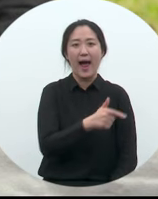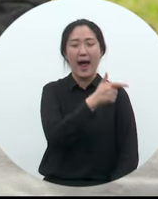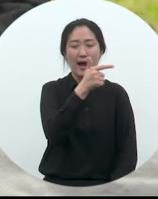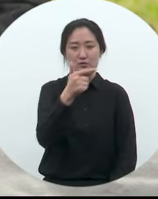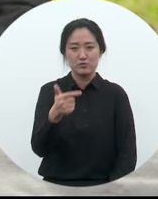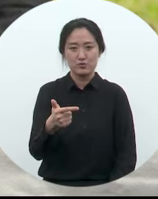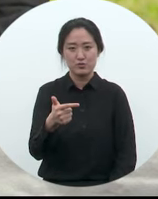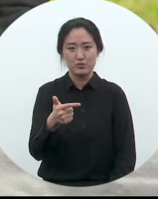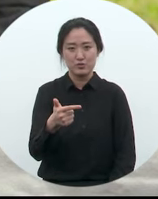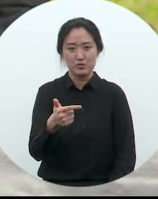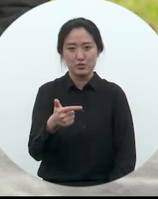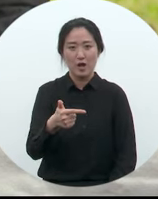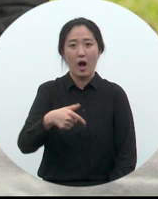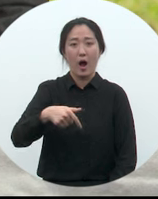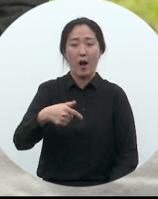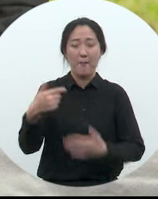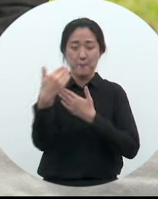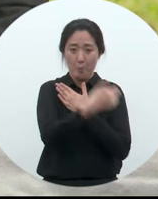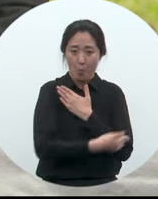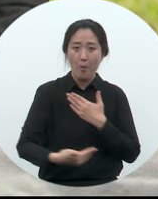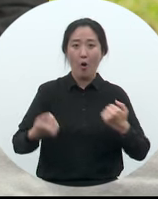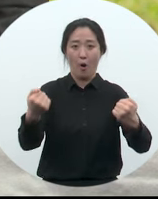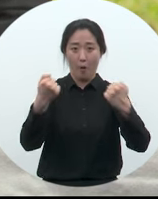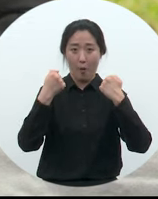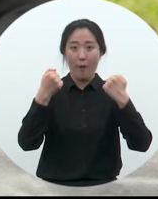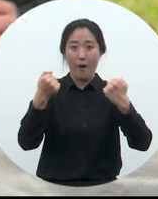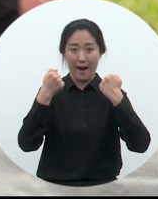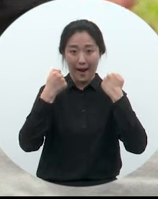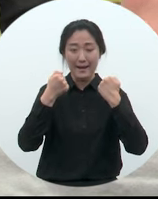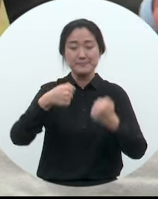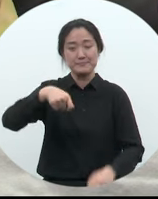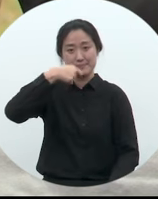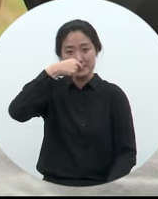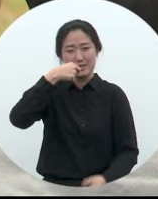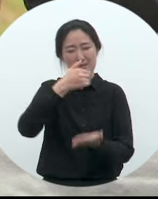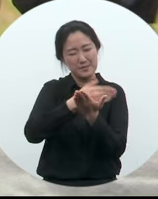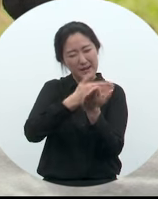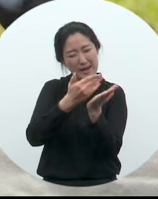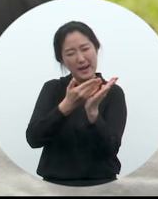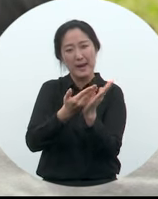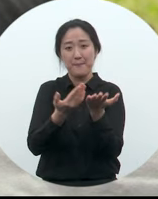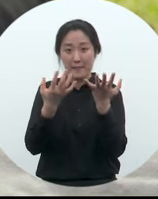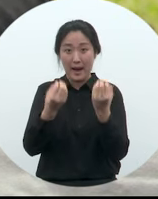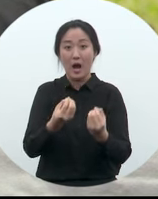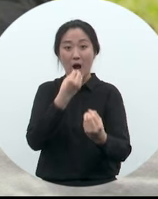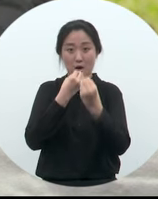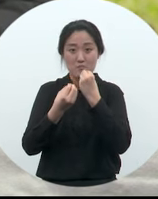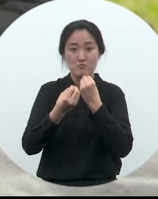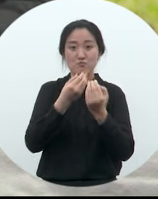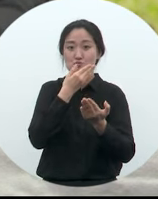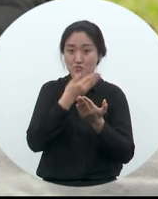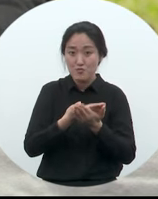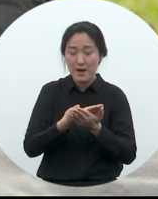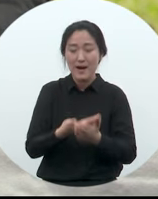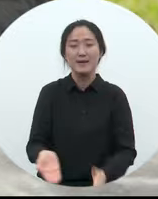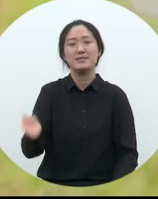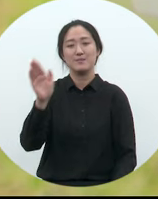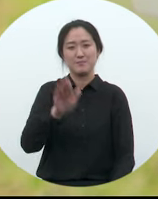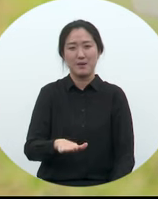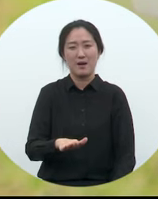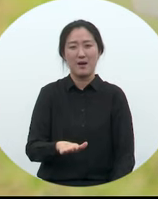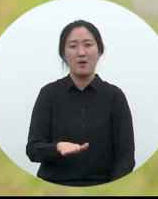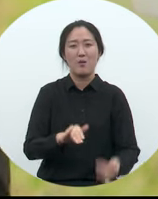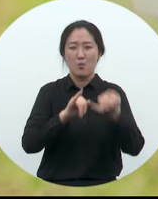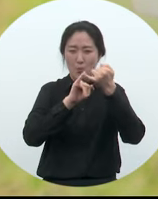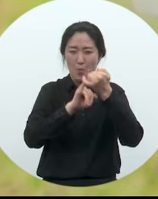마지막으로 우리가 평소에 건강한 음식을 먹기 위해서는 뭐 다양한 음식을 먹는 것이 좋습니다. 그런데